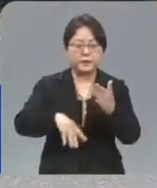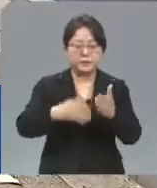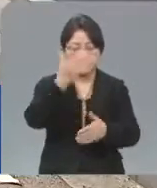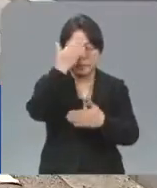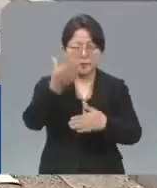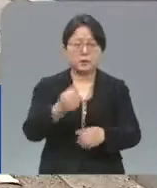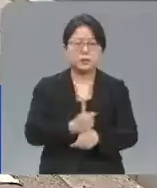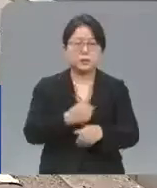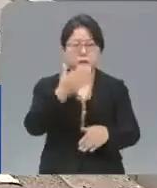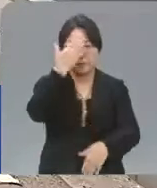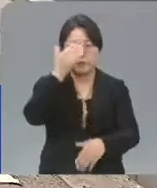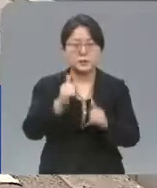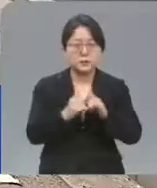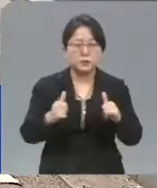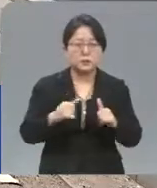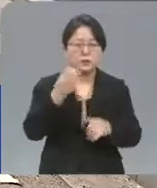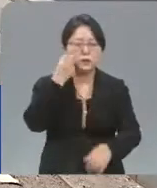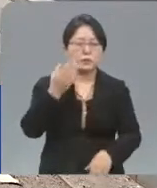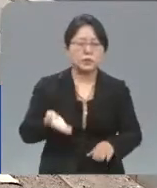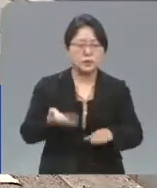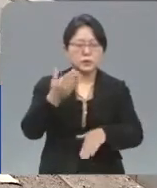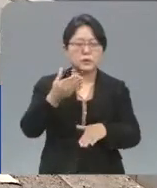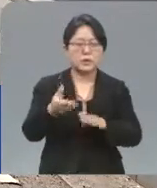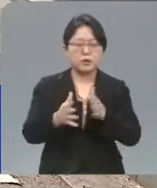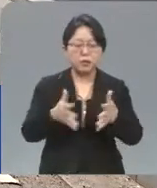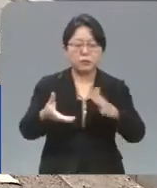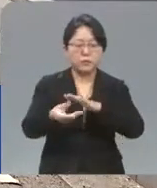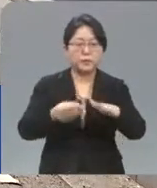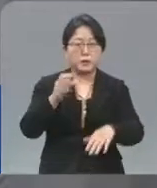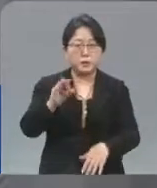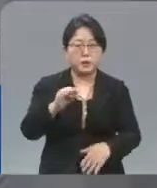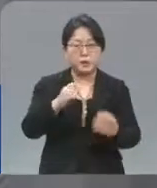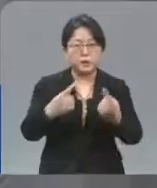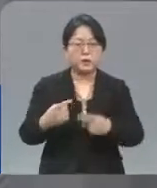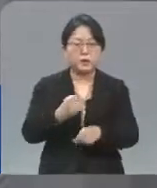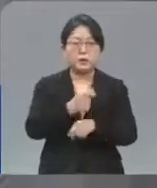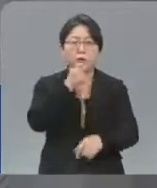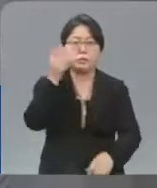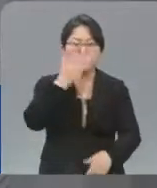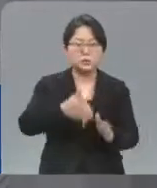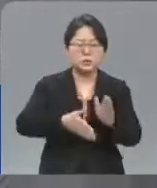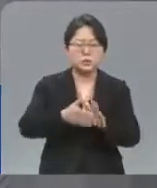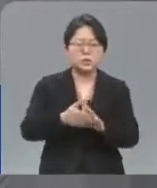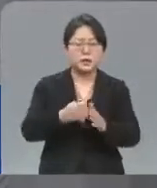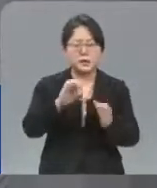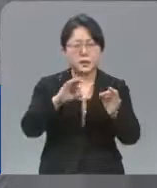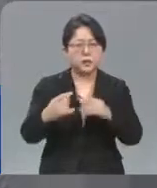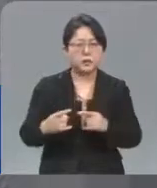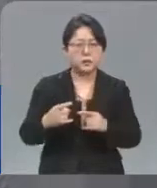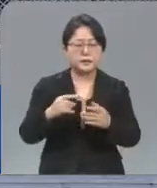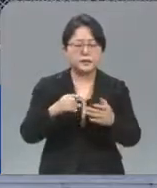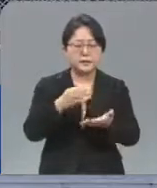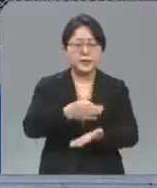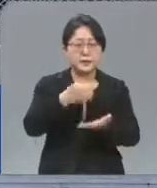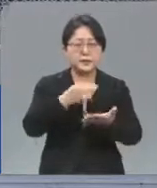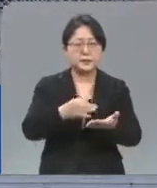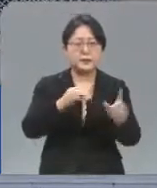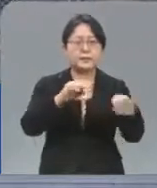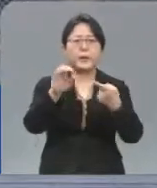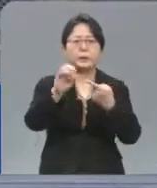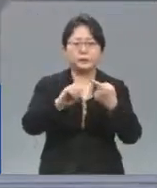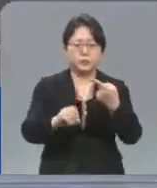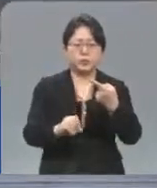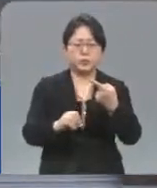줍니다. 감면 대상은 3개월 이상 임대료를 인한 건물주로 여수시는 인하율에 따라서 재산세 등을 최대